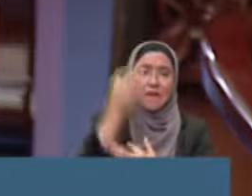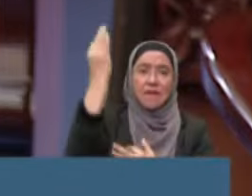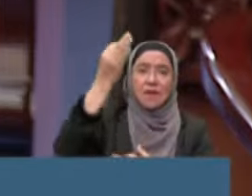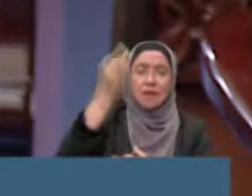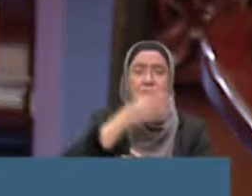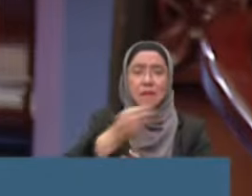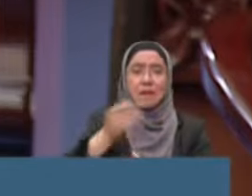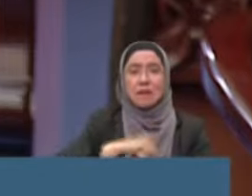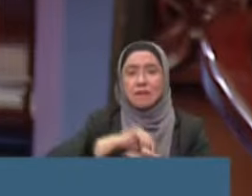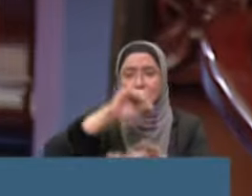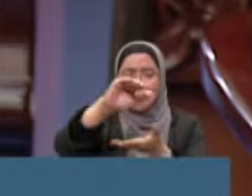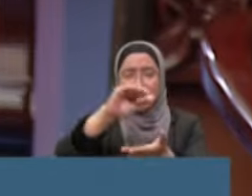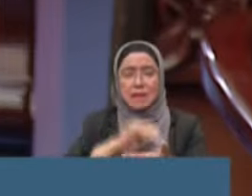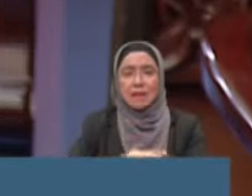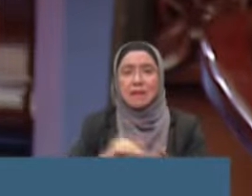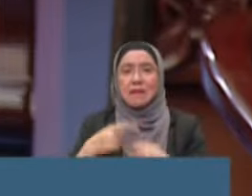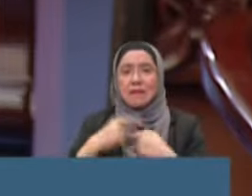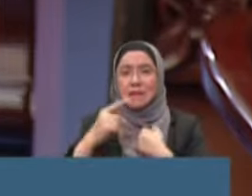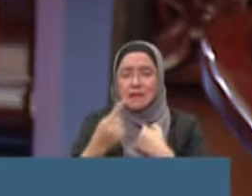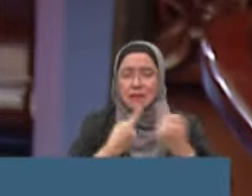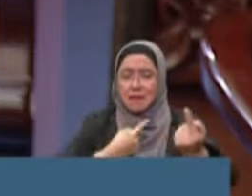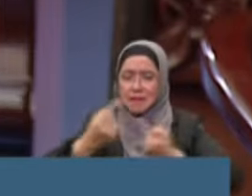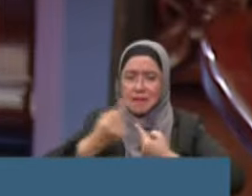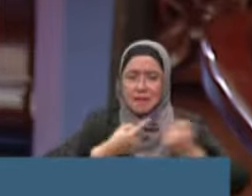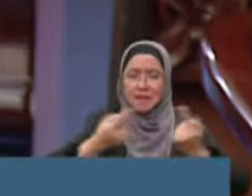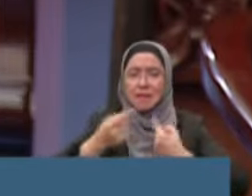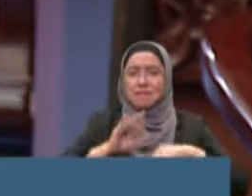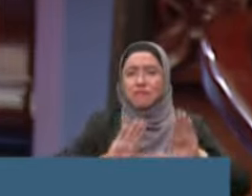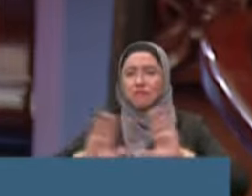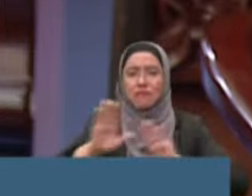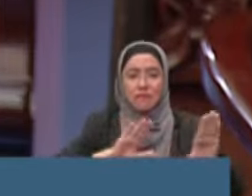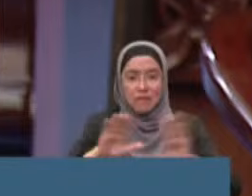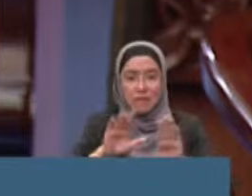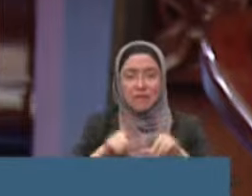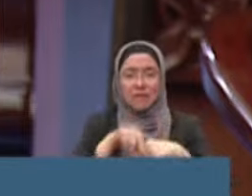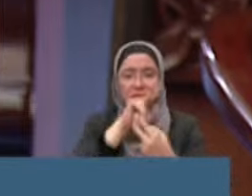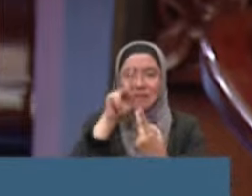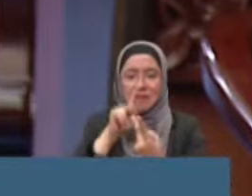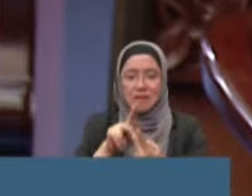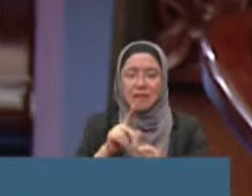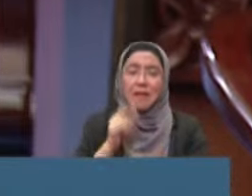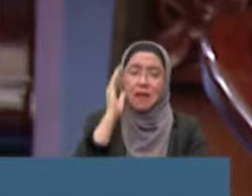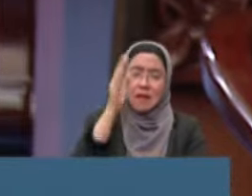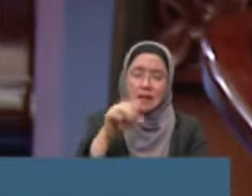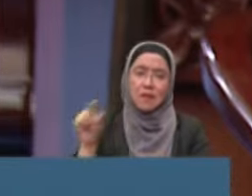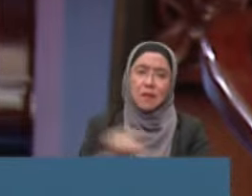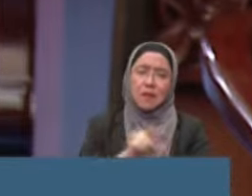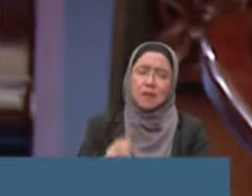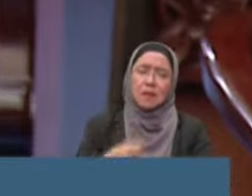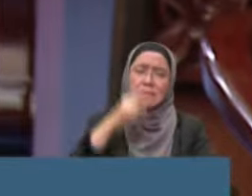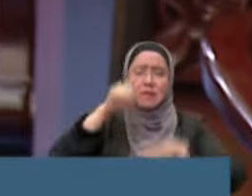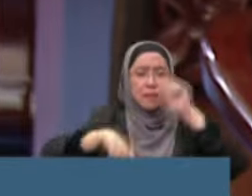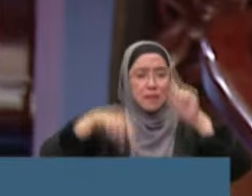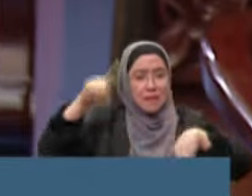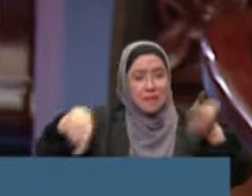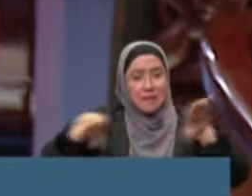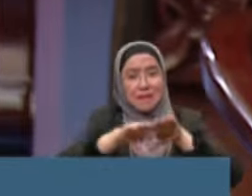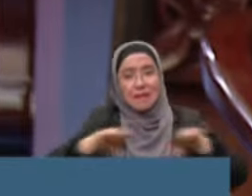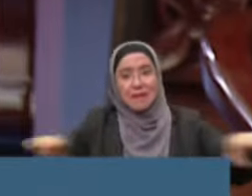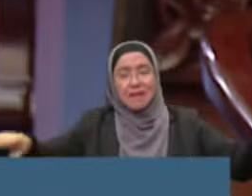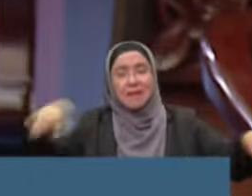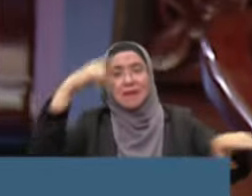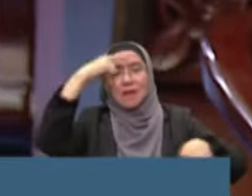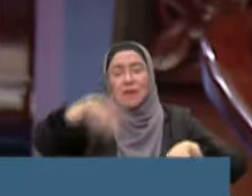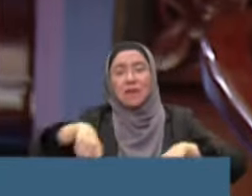terus menyuarakan pendirian tegas berhubung isu Laut China Selatan di pelbagai platform bagi memastikan kedaulatan,